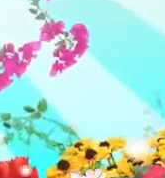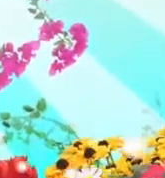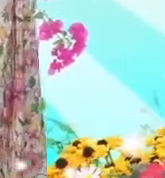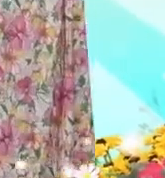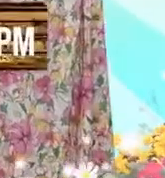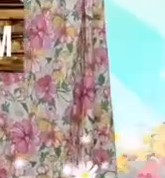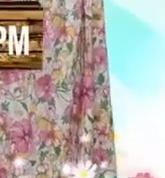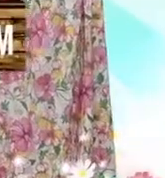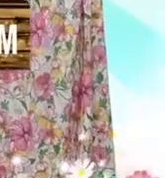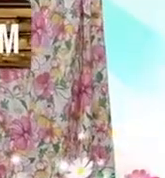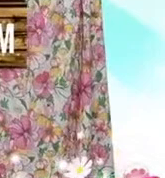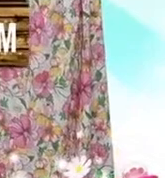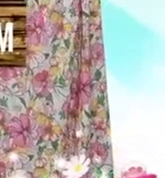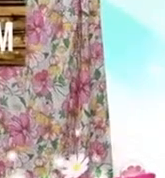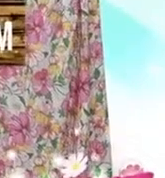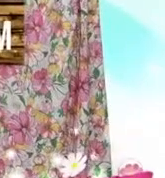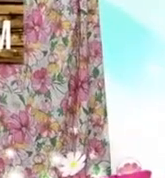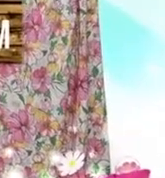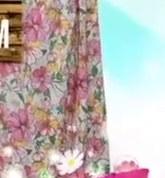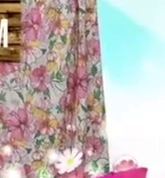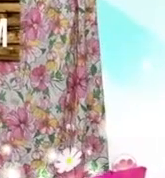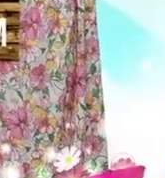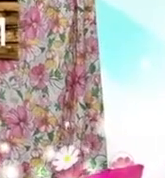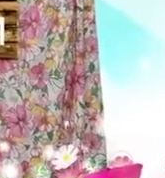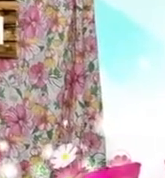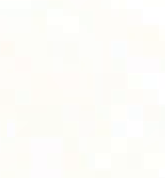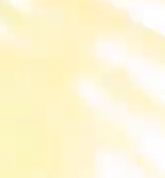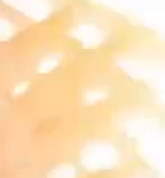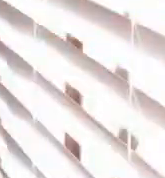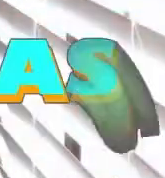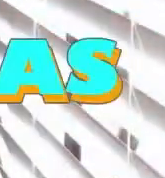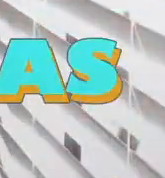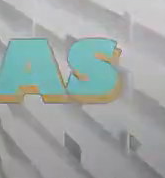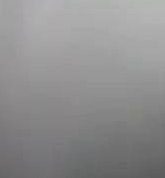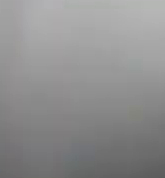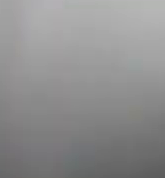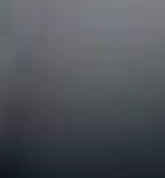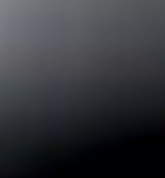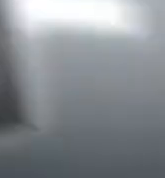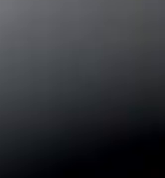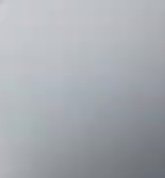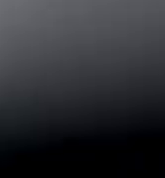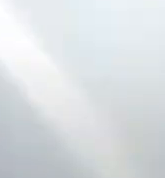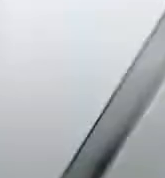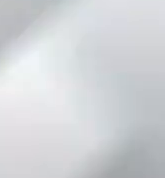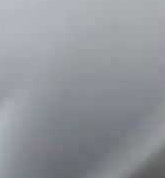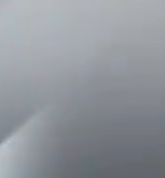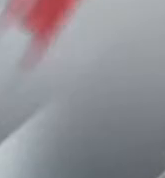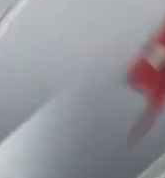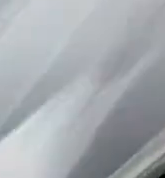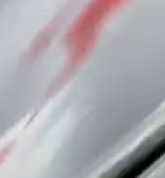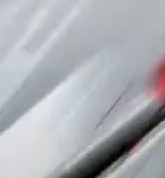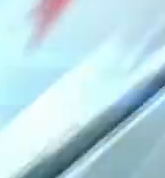Bonggang Dilya. Kayong Sabado, 7:15 p.m. Hello, this is Nel.